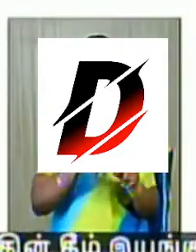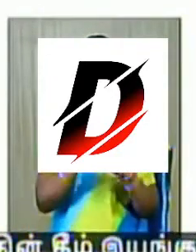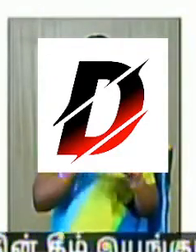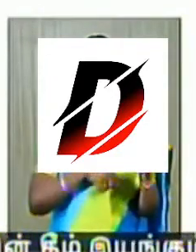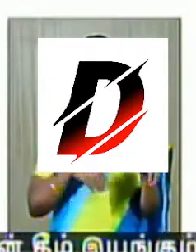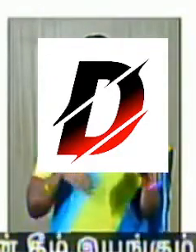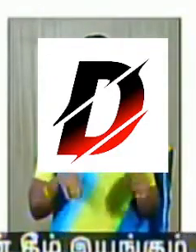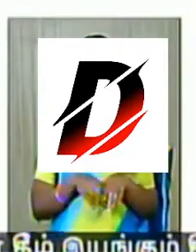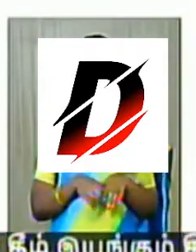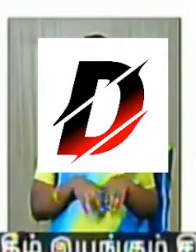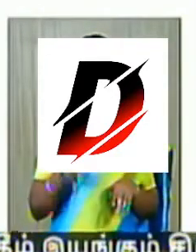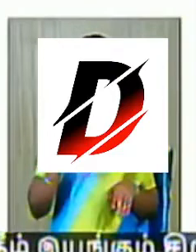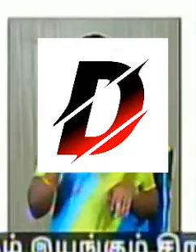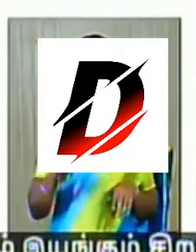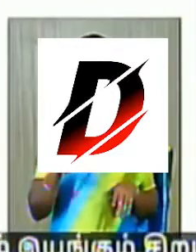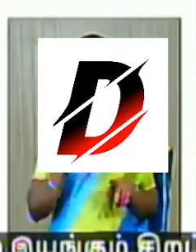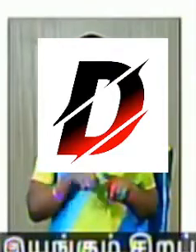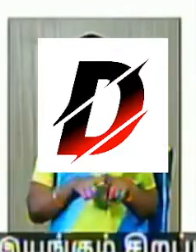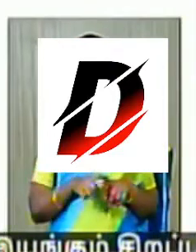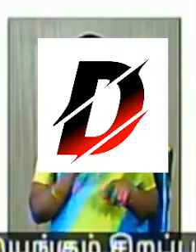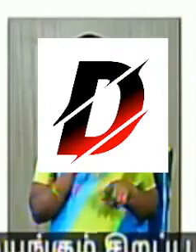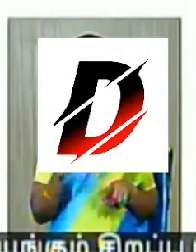பரவளையம் எக்ஸ்எச்ஐ